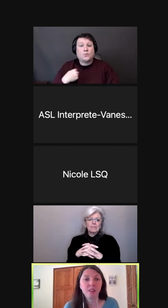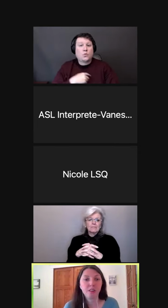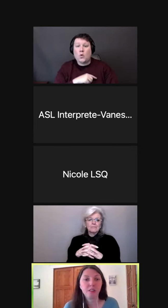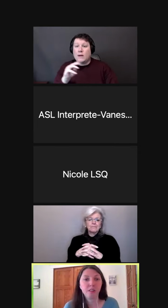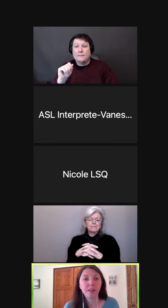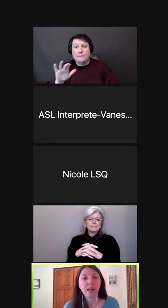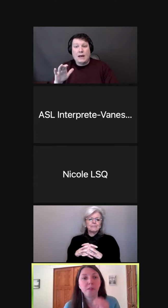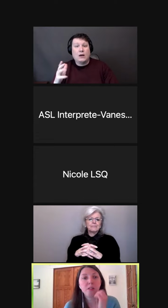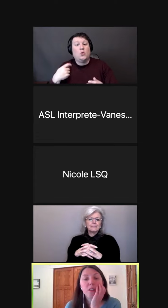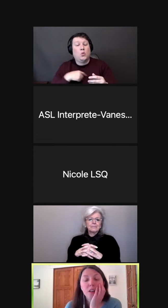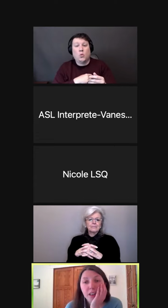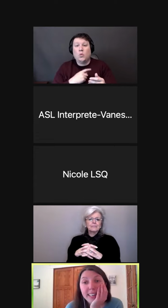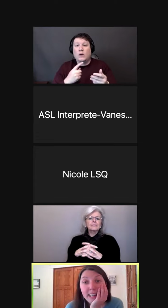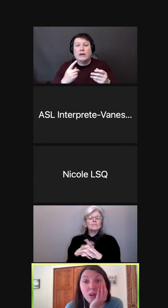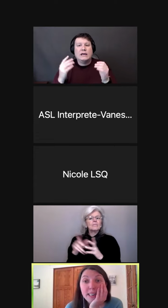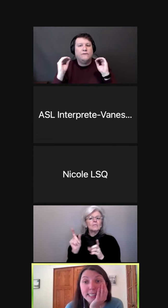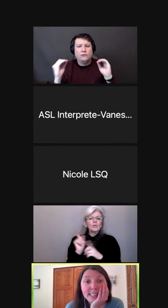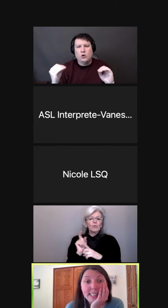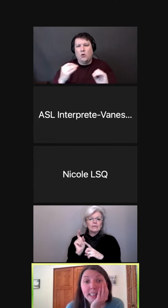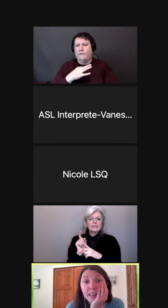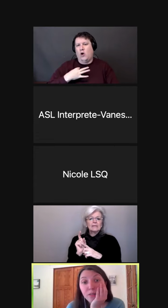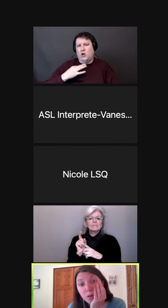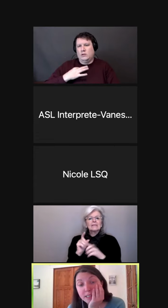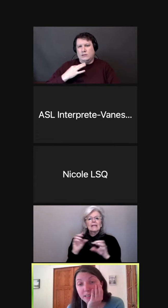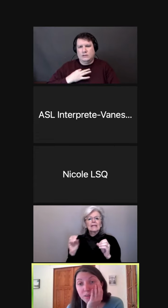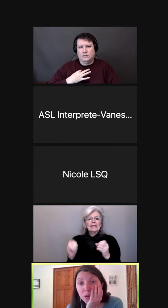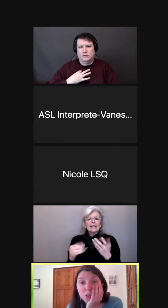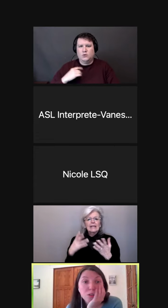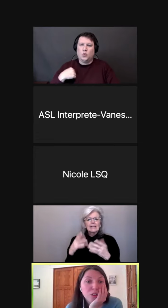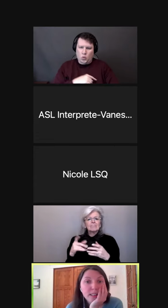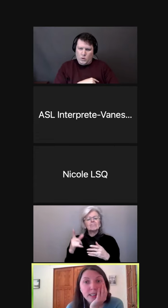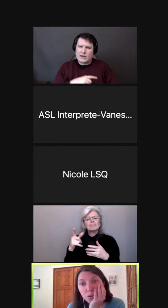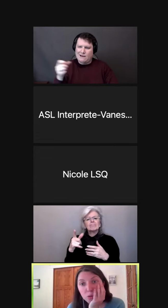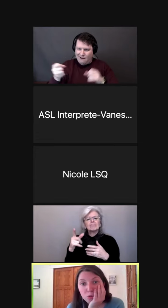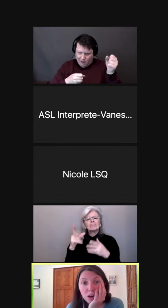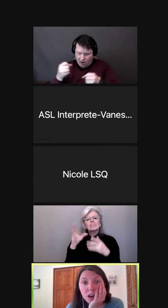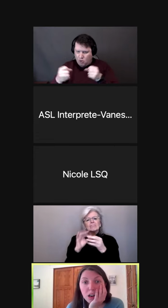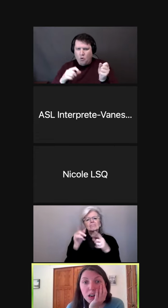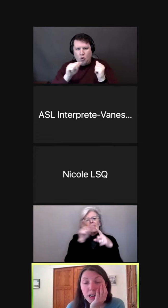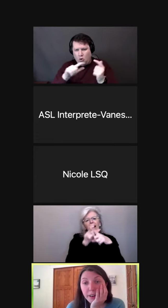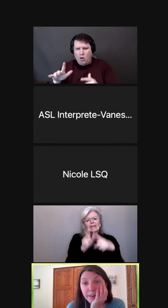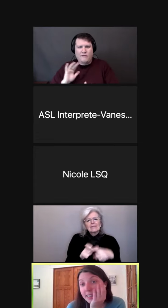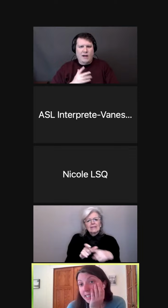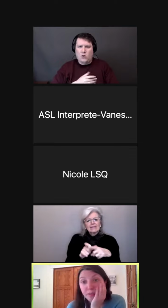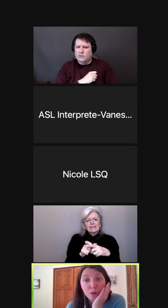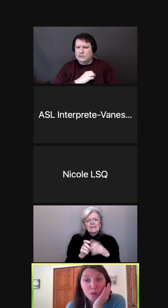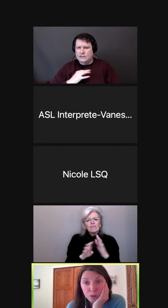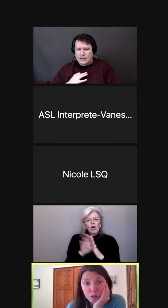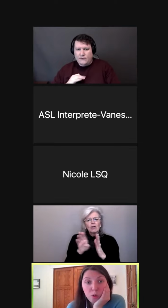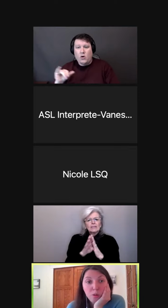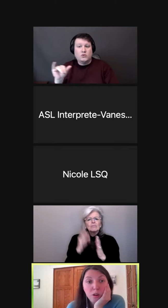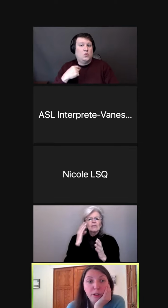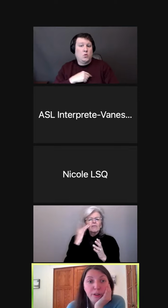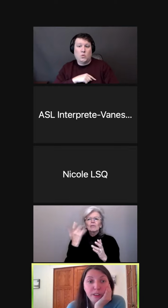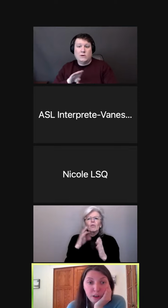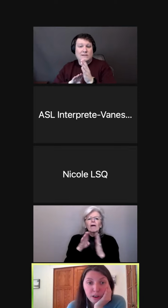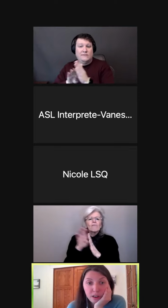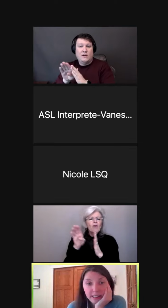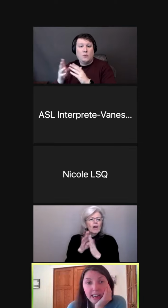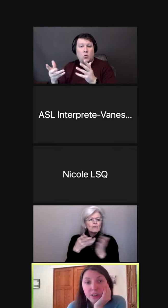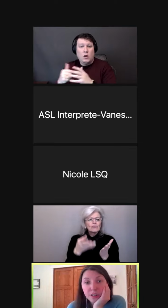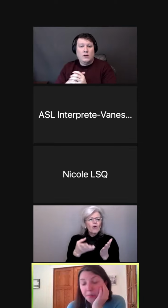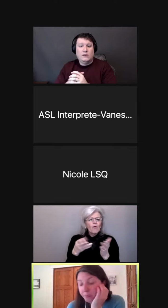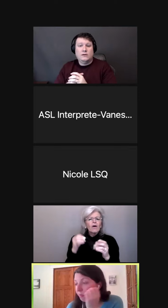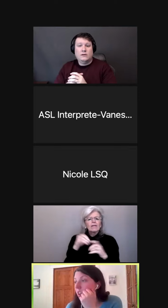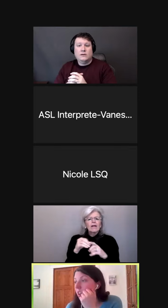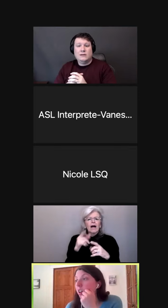Il y a également créer un lexique évolutif, donc se tenir au courant des évolutions dans le